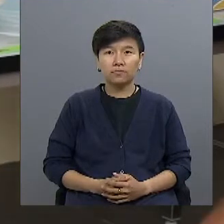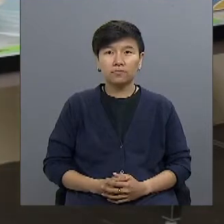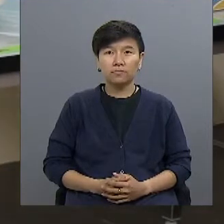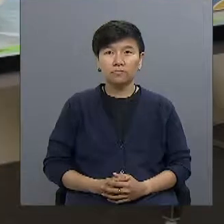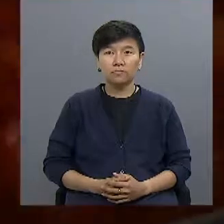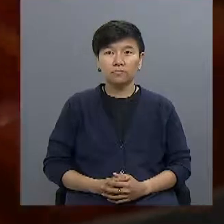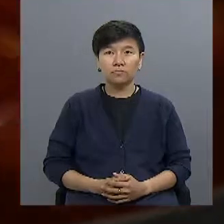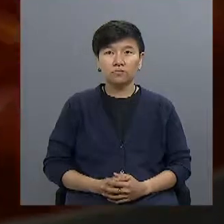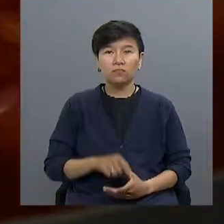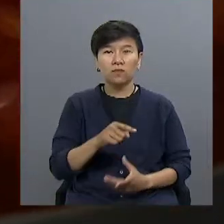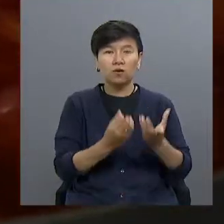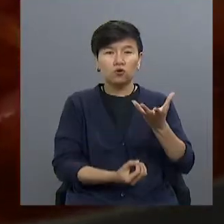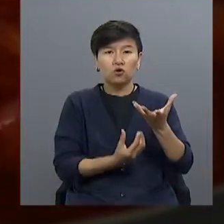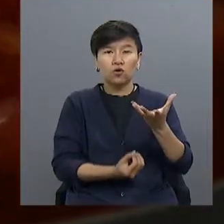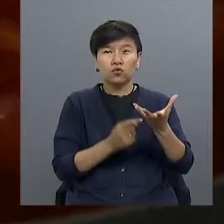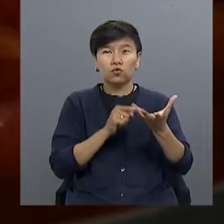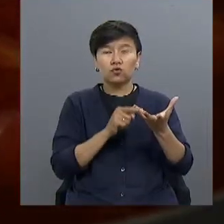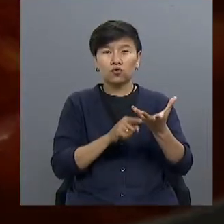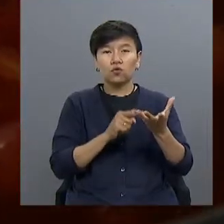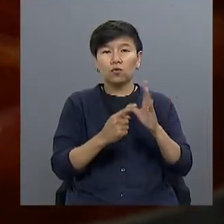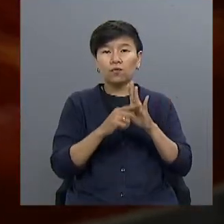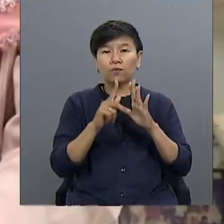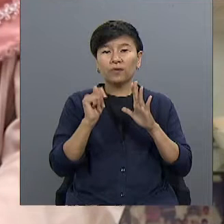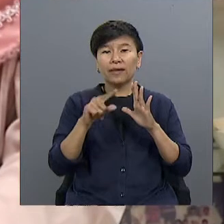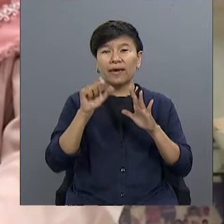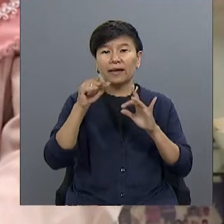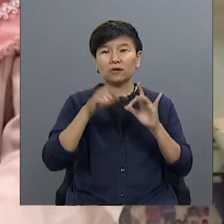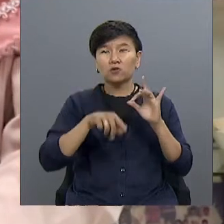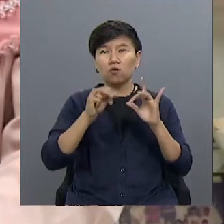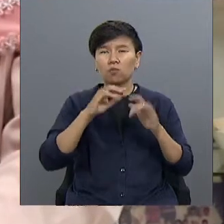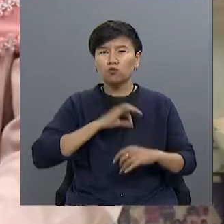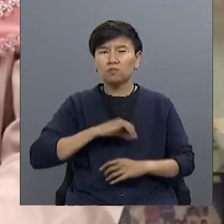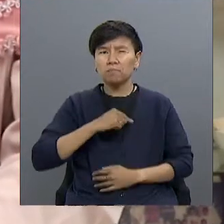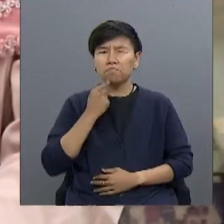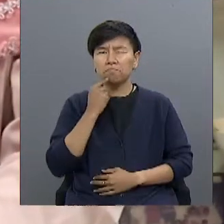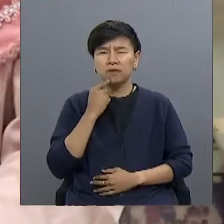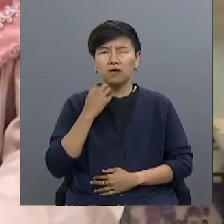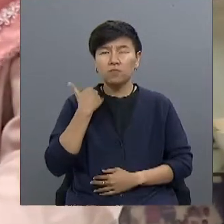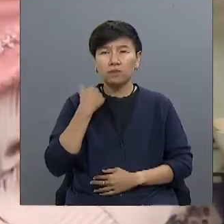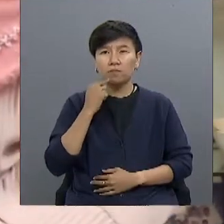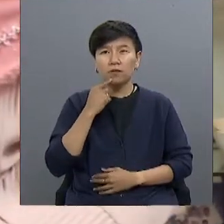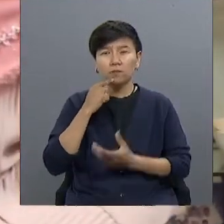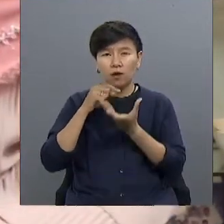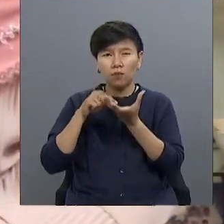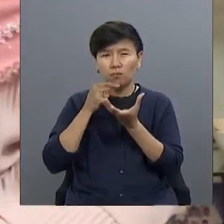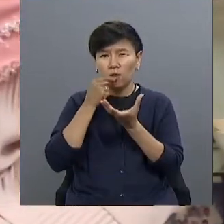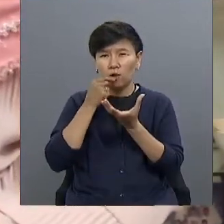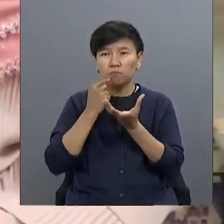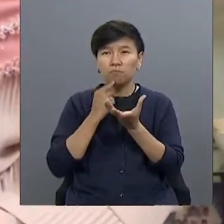แกงส้มที่นี่มันจะแบบเปรี้ยวๆหน่อยแกงส้มเขมรมันจะเปรี้ยวฝากรุ่น